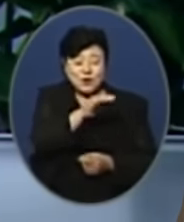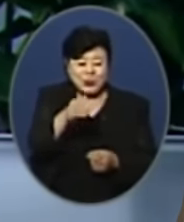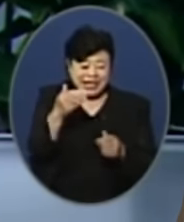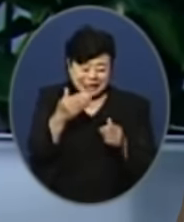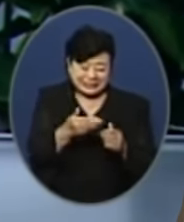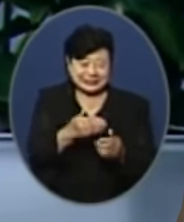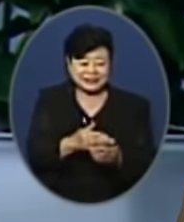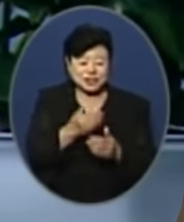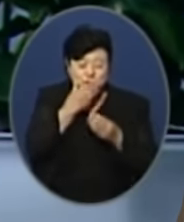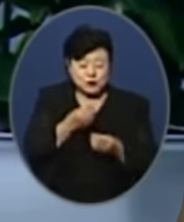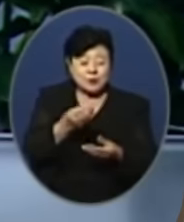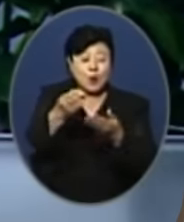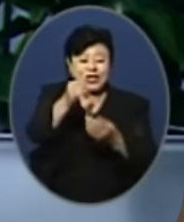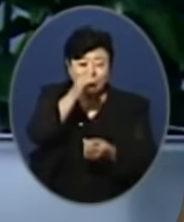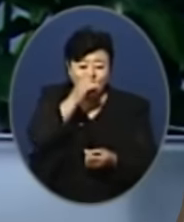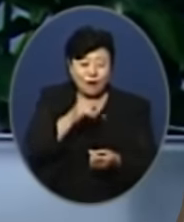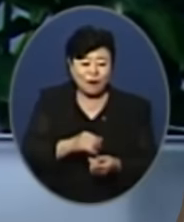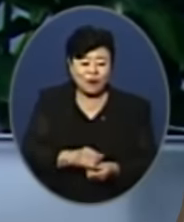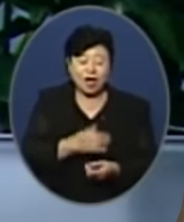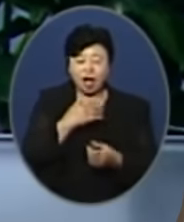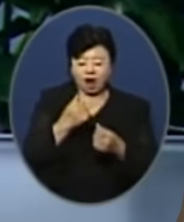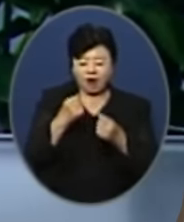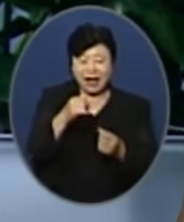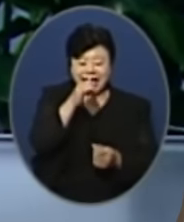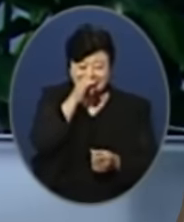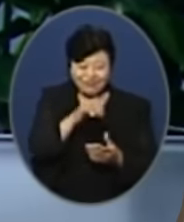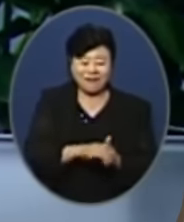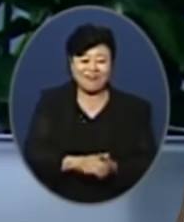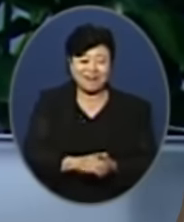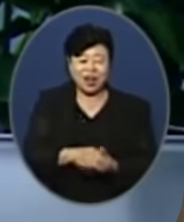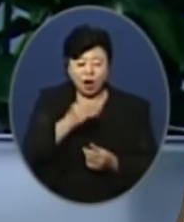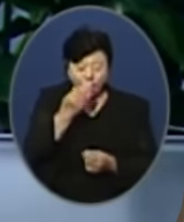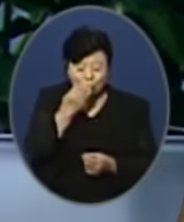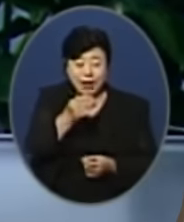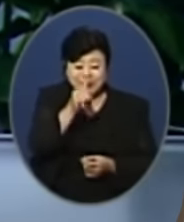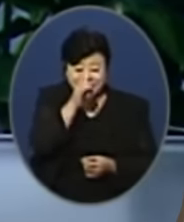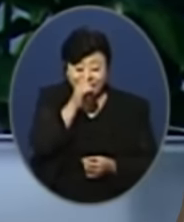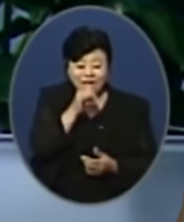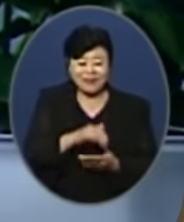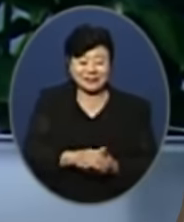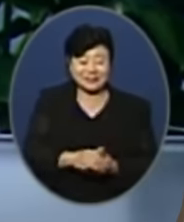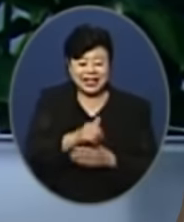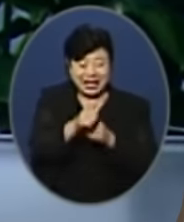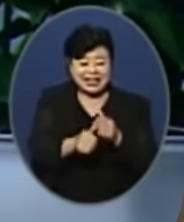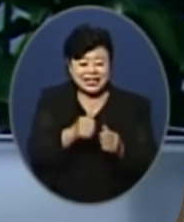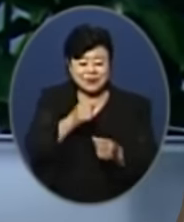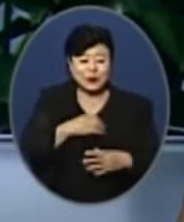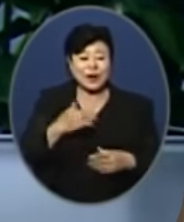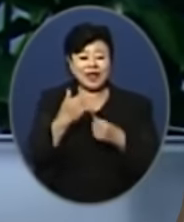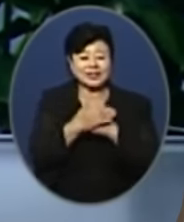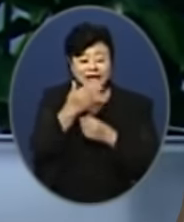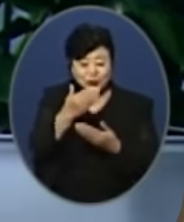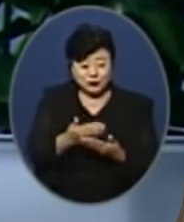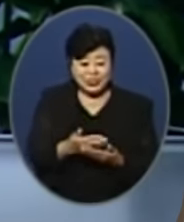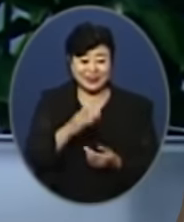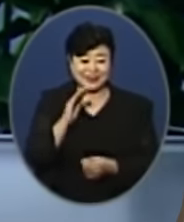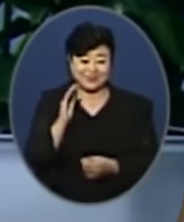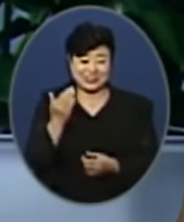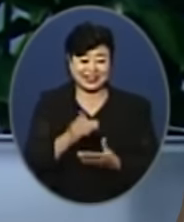우리에게는 축복이 있고 건강이 있고 거룩함이 있고 하나님이 놀라운 은혜를 주신